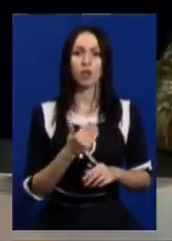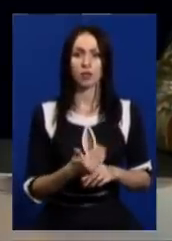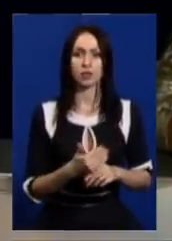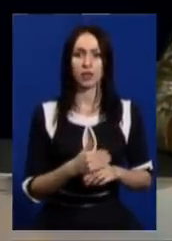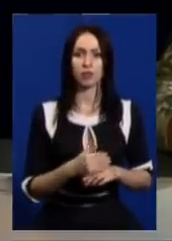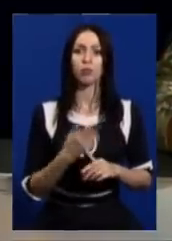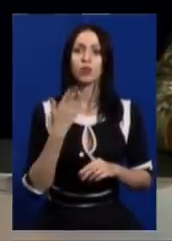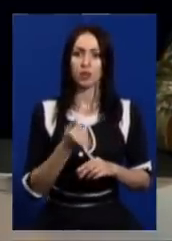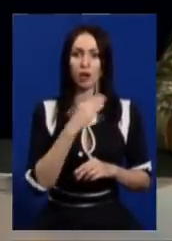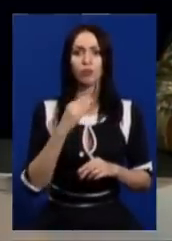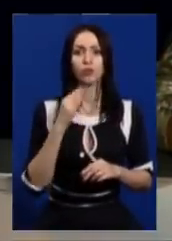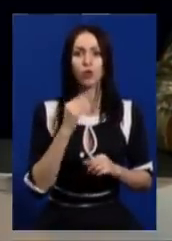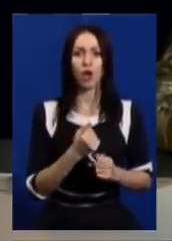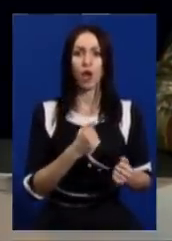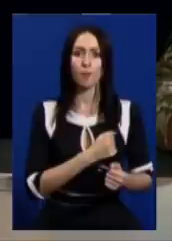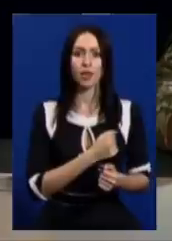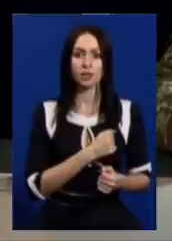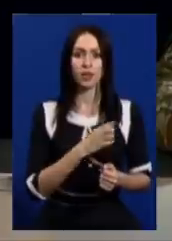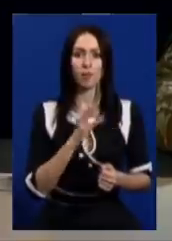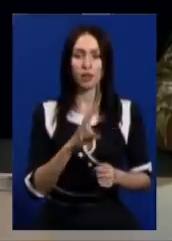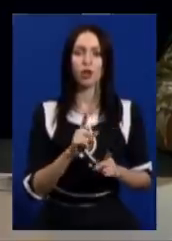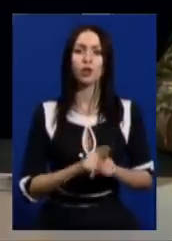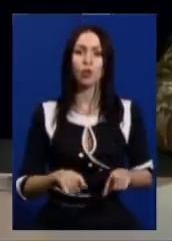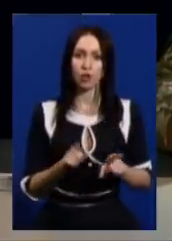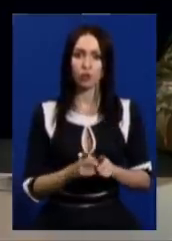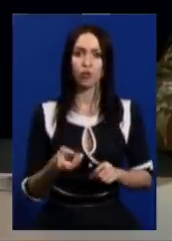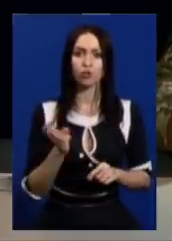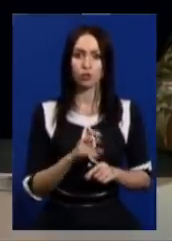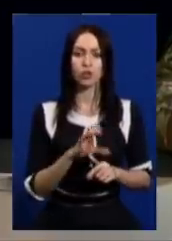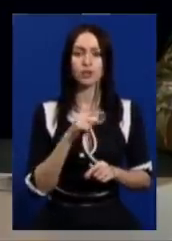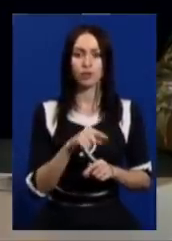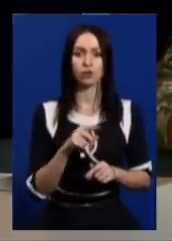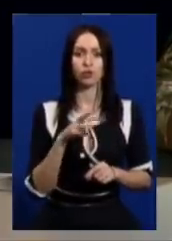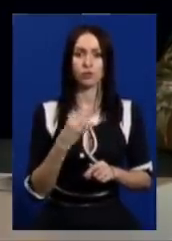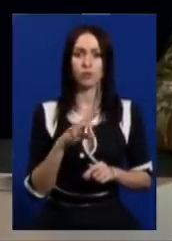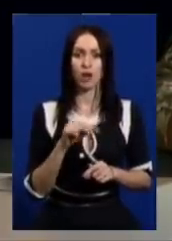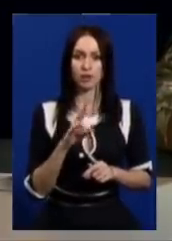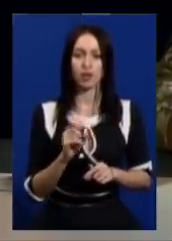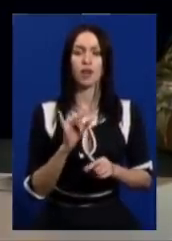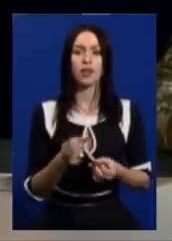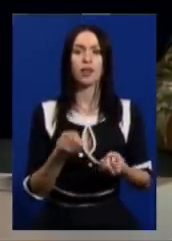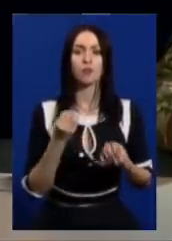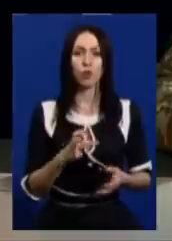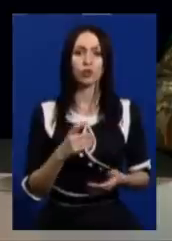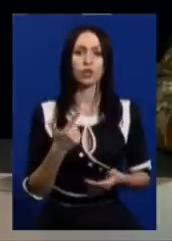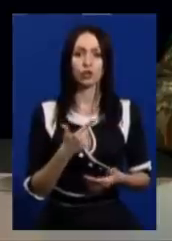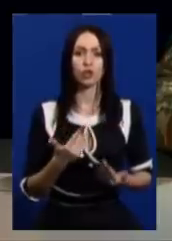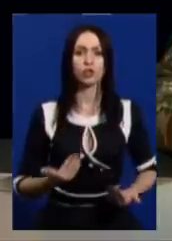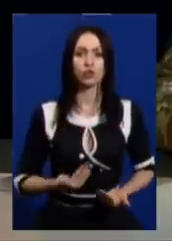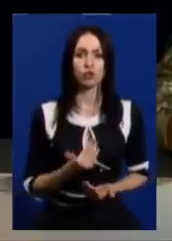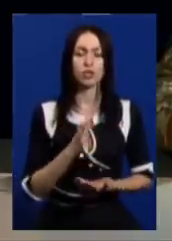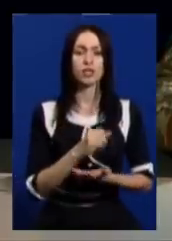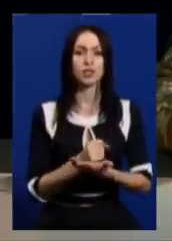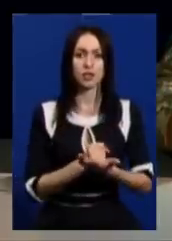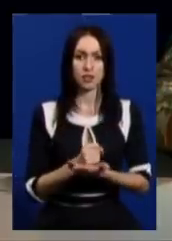Да, многие командиры батальонов тоже пришли с того же Майдана и просто с гражданской жизни, с резерва.